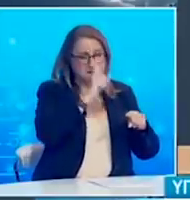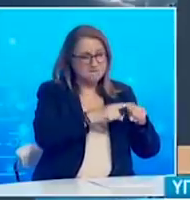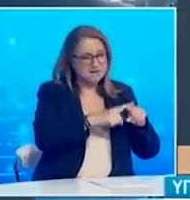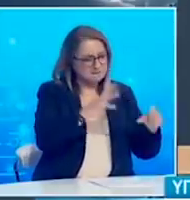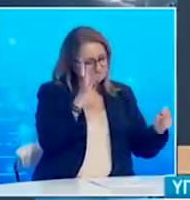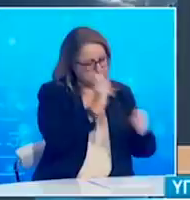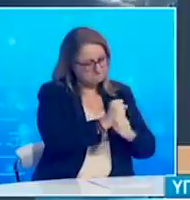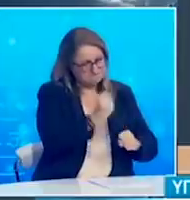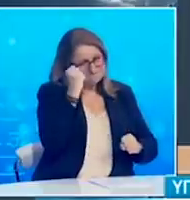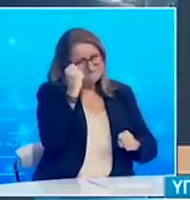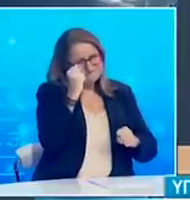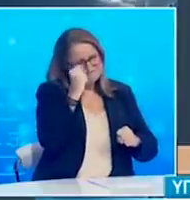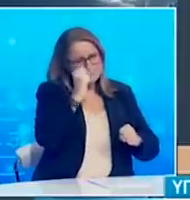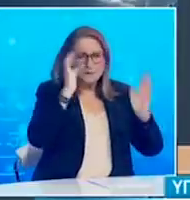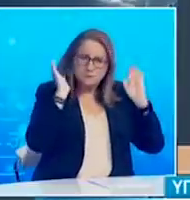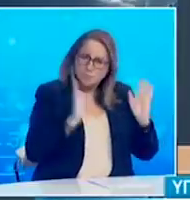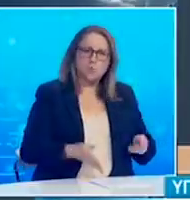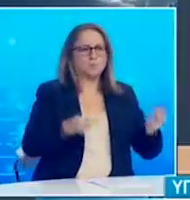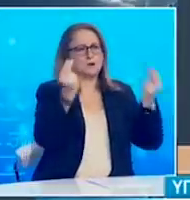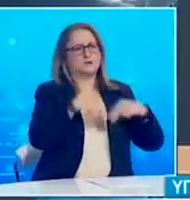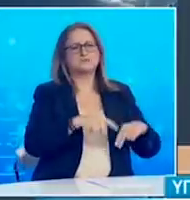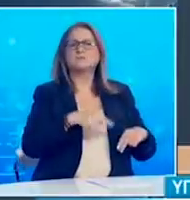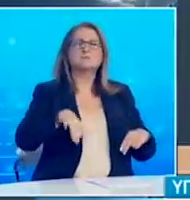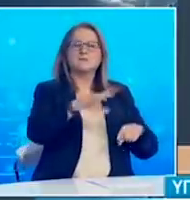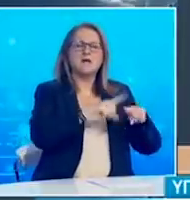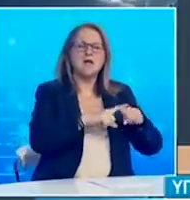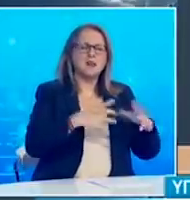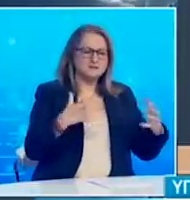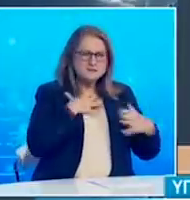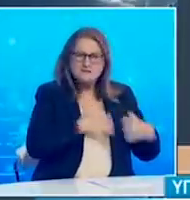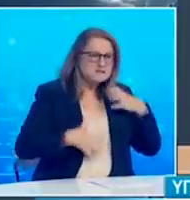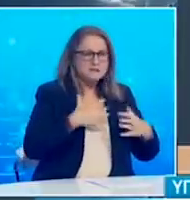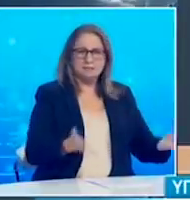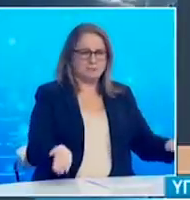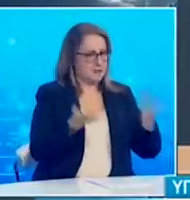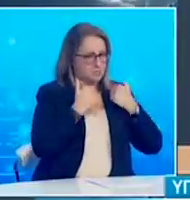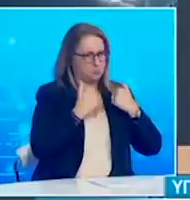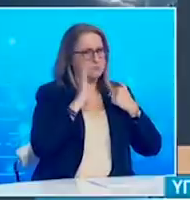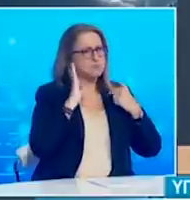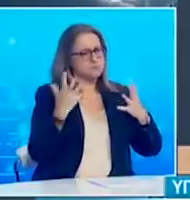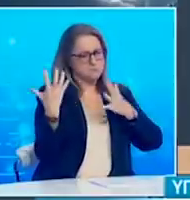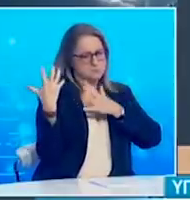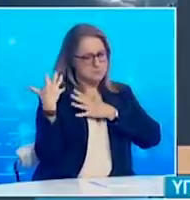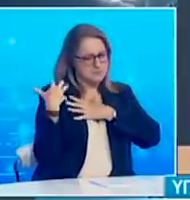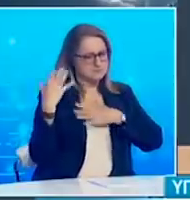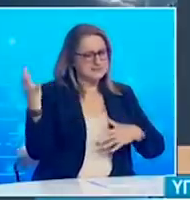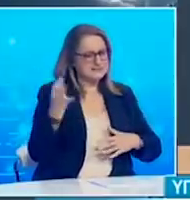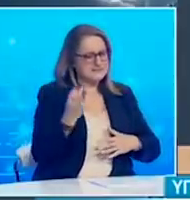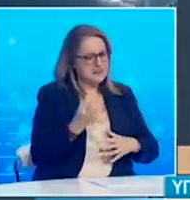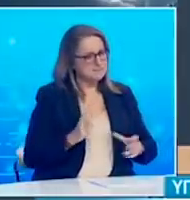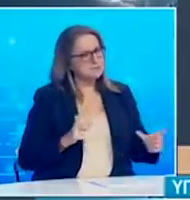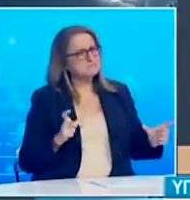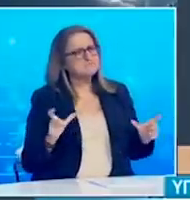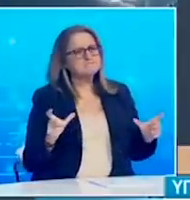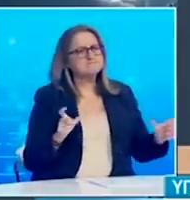να ανταπεξέλθουν και σε αυτή τη μάχη. Και δεν είναι οργισμένοι, είναι συντεταγμένοι, είναι υπεύθυνοι, είναι συνεπείς. Και μέσα από τις πολλές